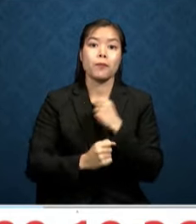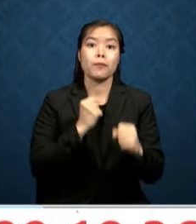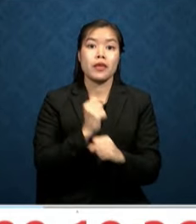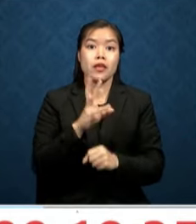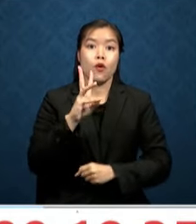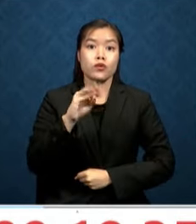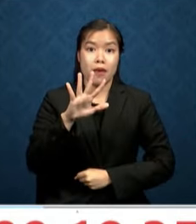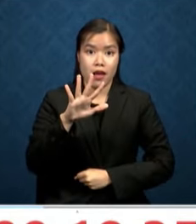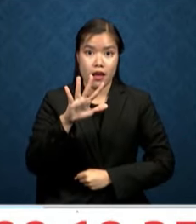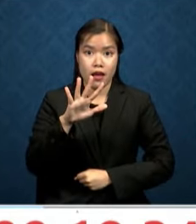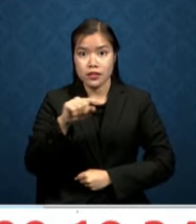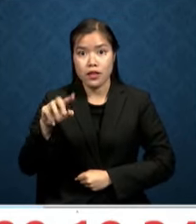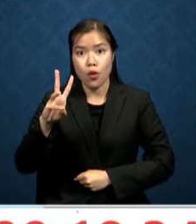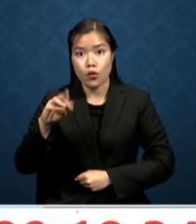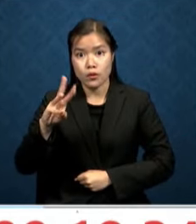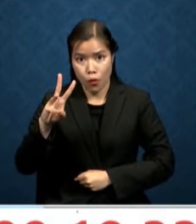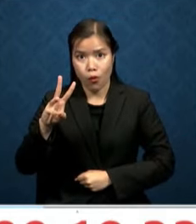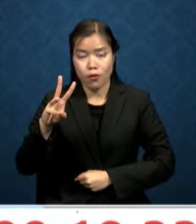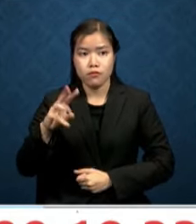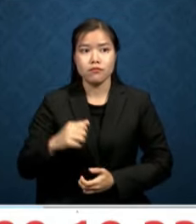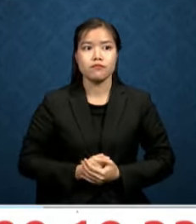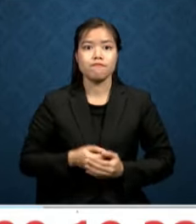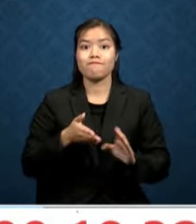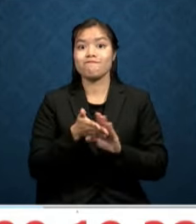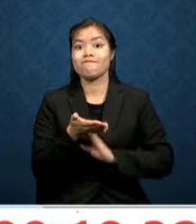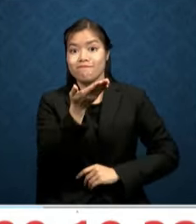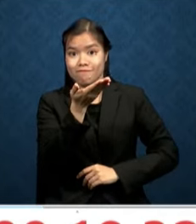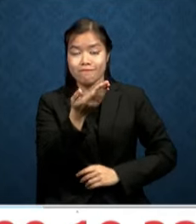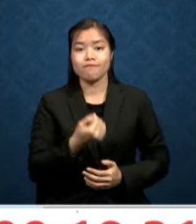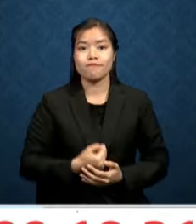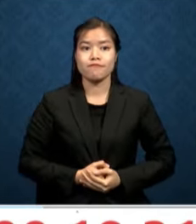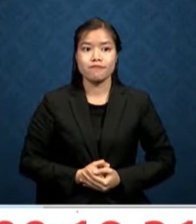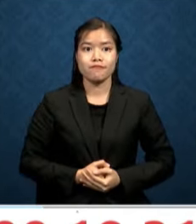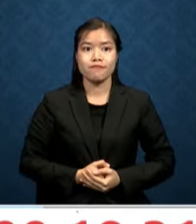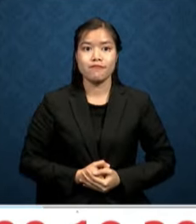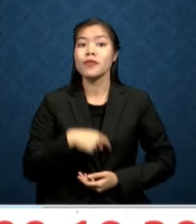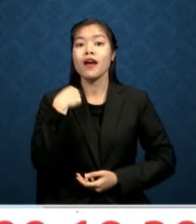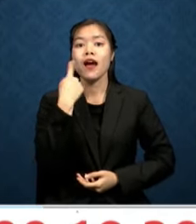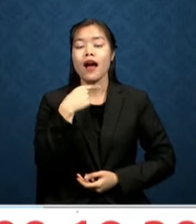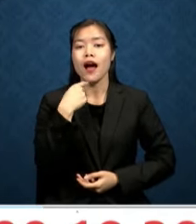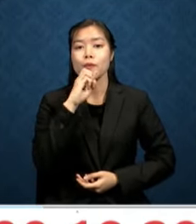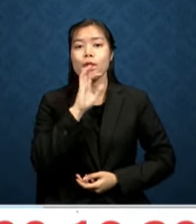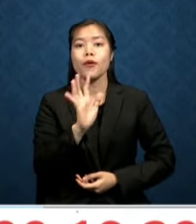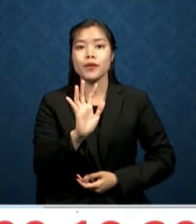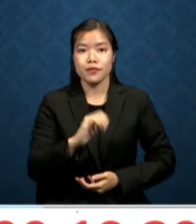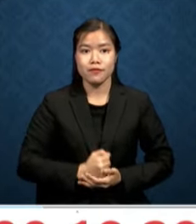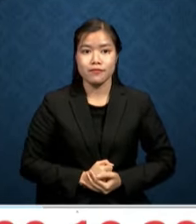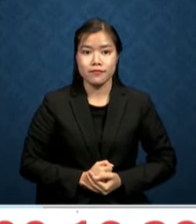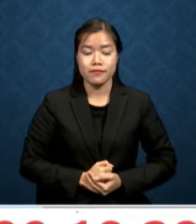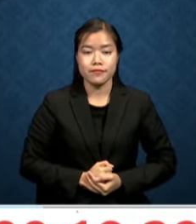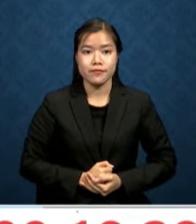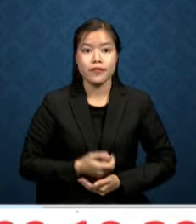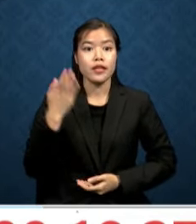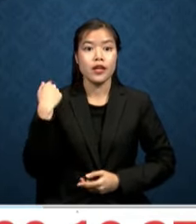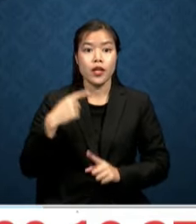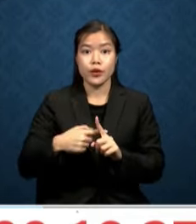ถึงปี66ได้ซ้ำไปขอสไลด์ต่อไปนะฮะครับผมคงไม่ต้องบอกว่าเขาเป็นใครนะฮะท่านตอนนั้นตอนธัน